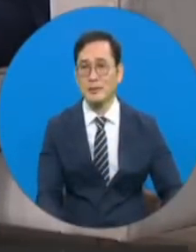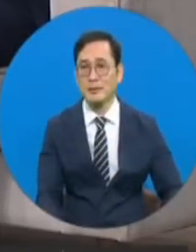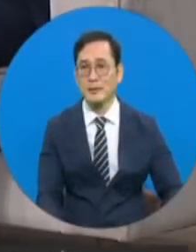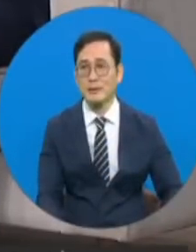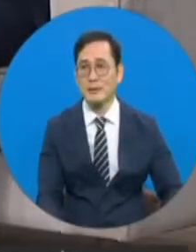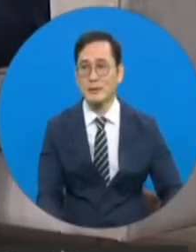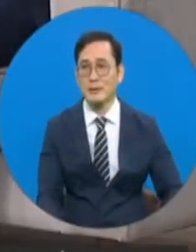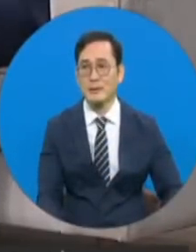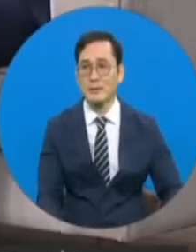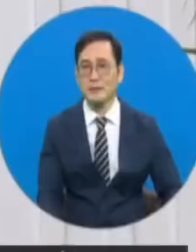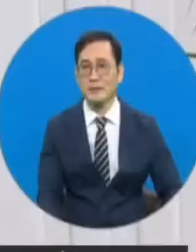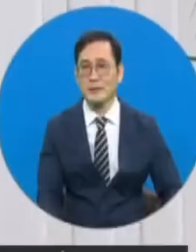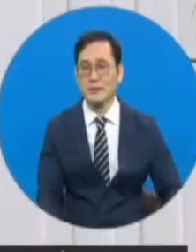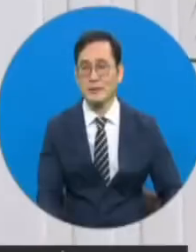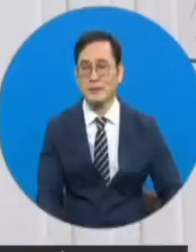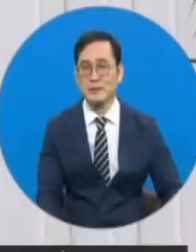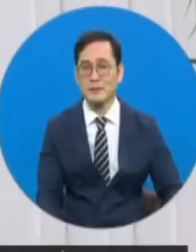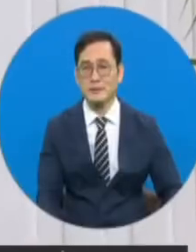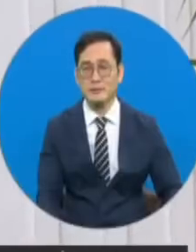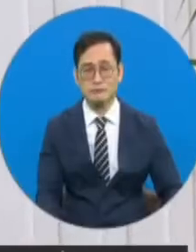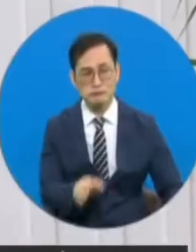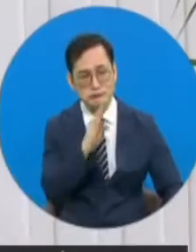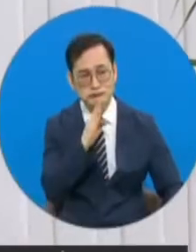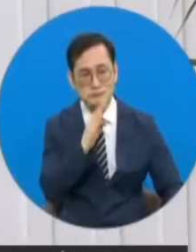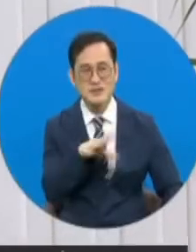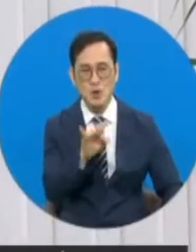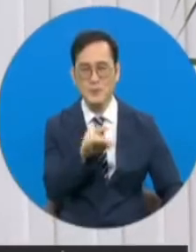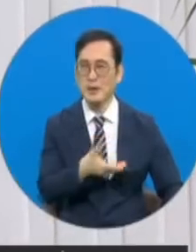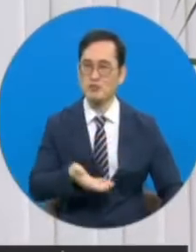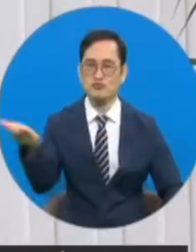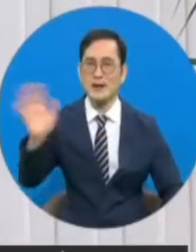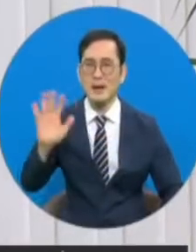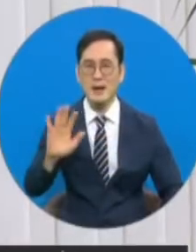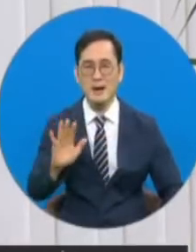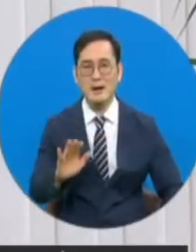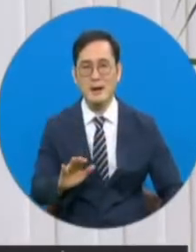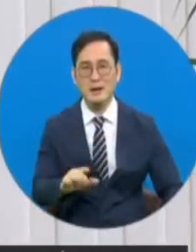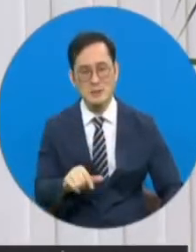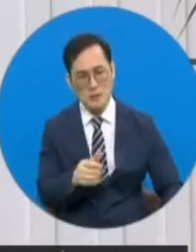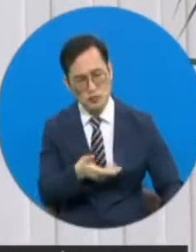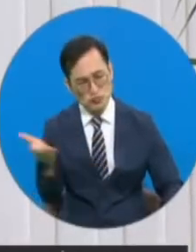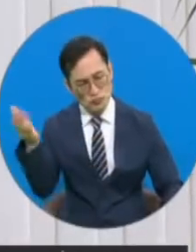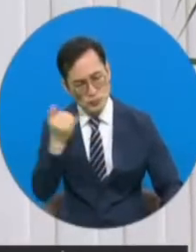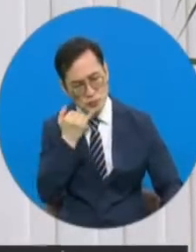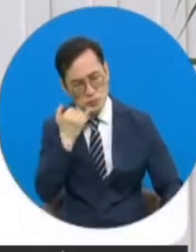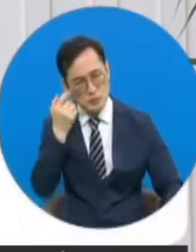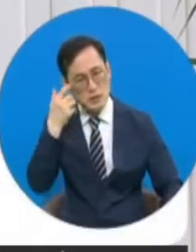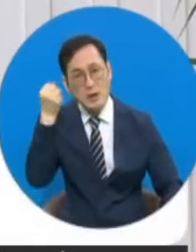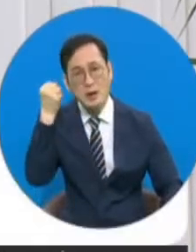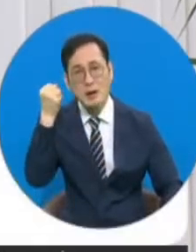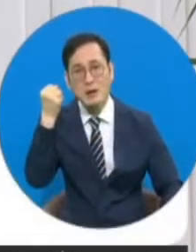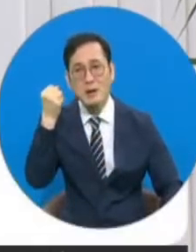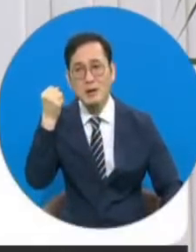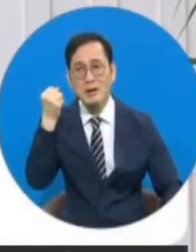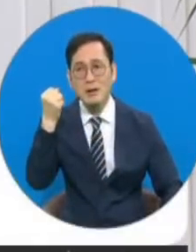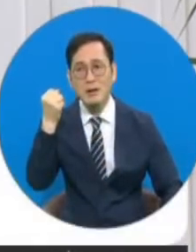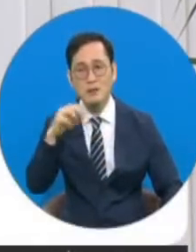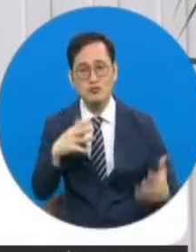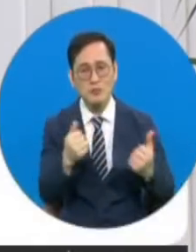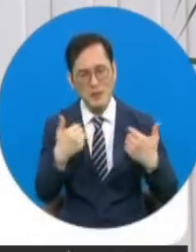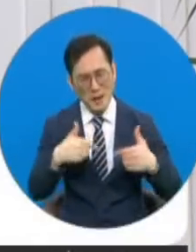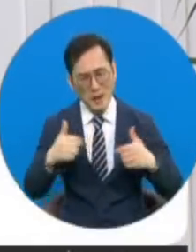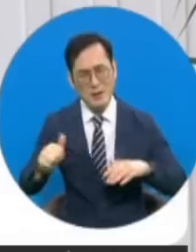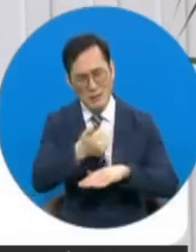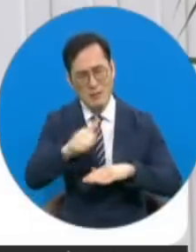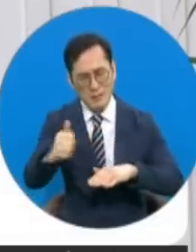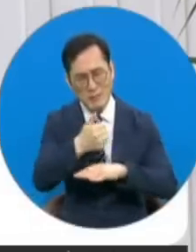받아서 하면 협조하겠다 저는 사실 처음에이 사무처에서 안 준다고 했을 때 이걸 왜 안 주지 아 이거 줘도 되는 거 아닌가 오히려 어차피 국회는 매일